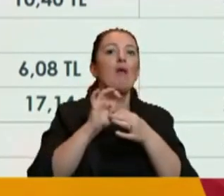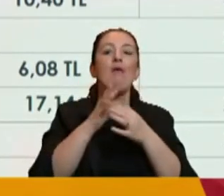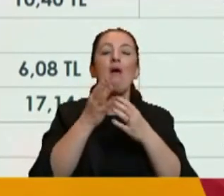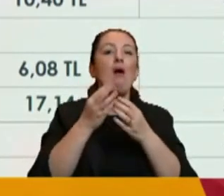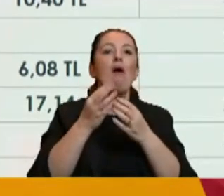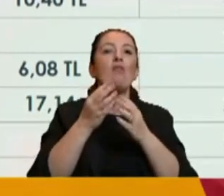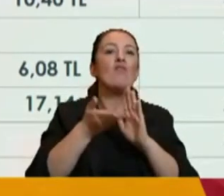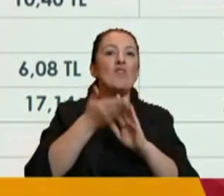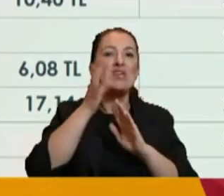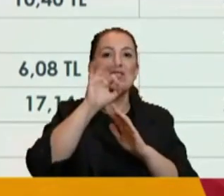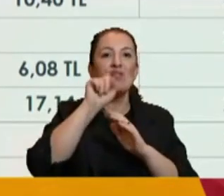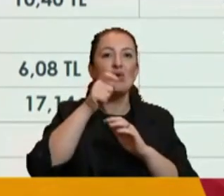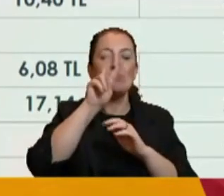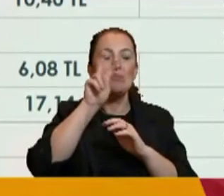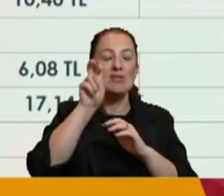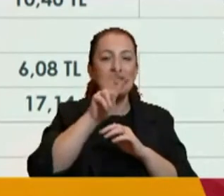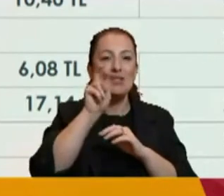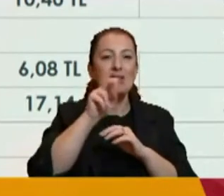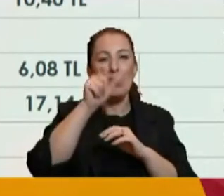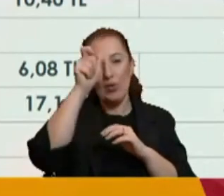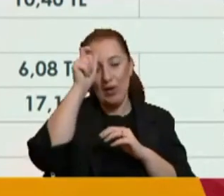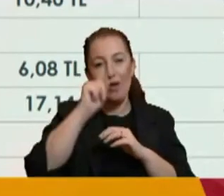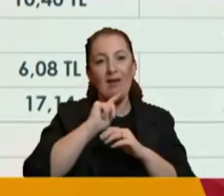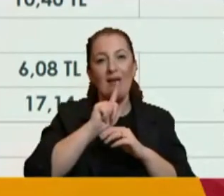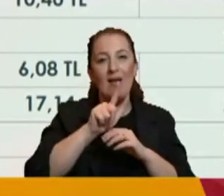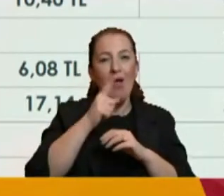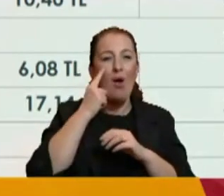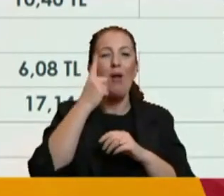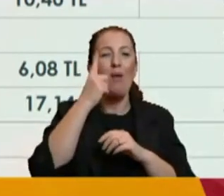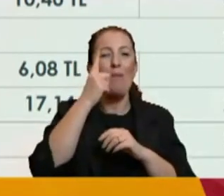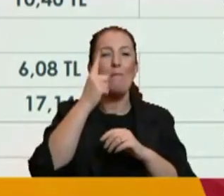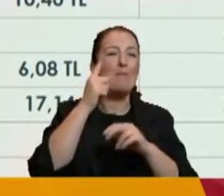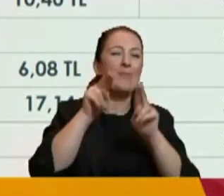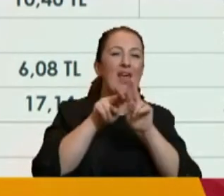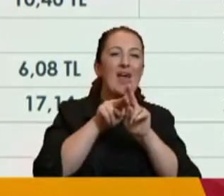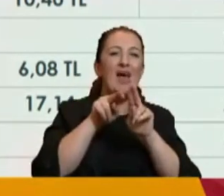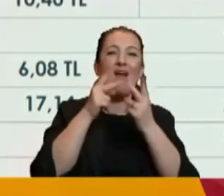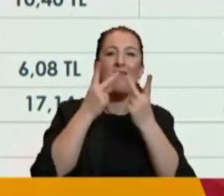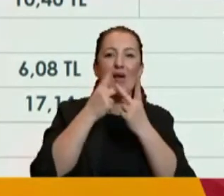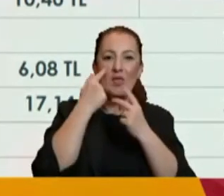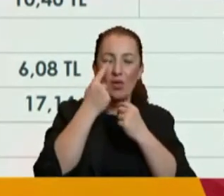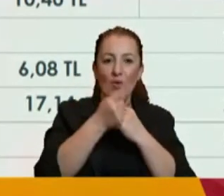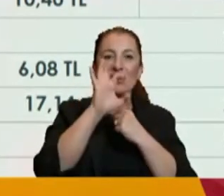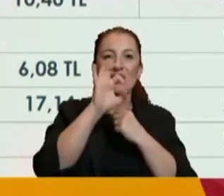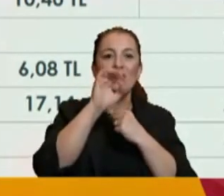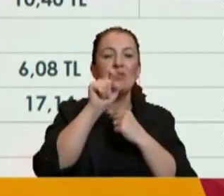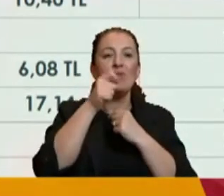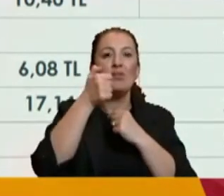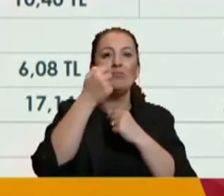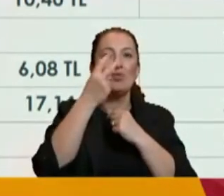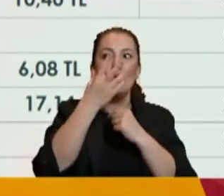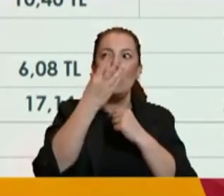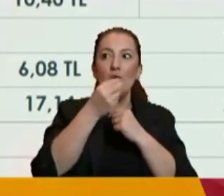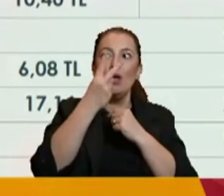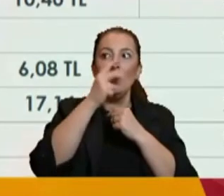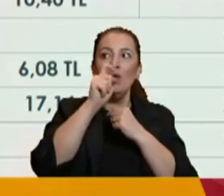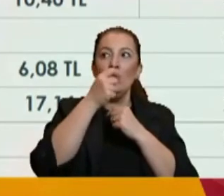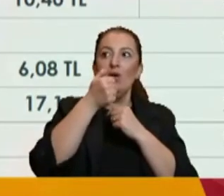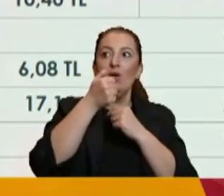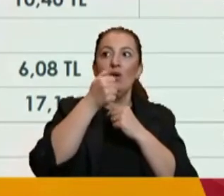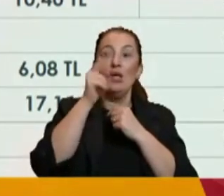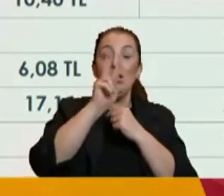60028 Türk lirasından kilovat saati sıfır 62'ye çıkmış 2.20